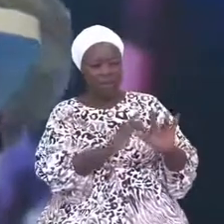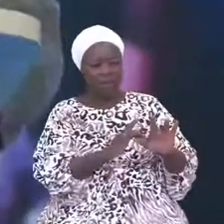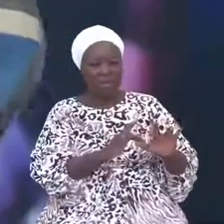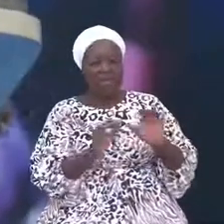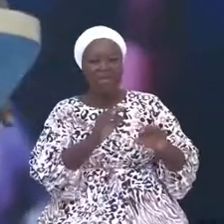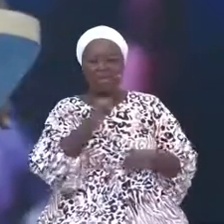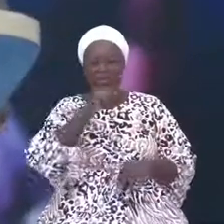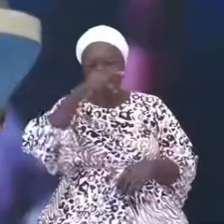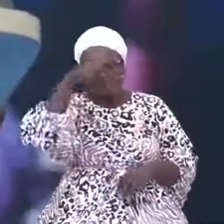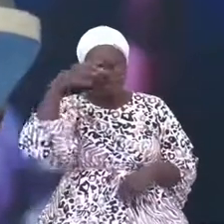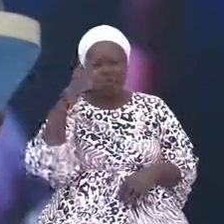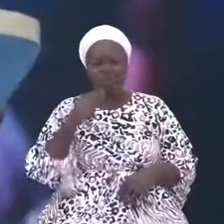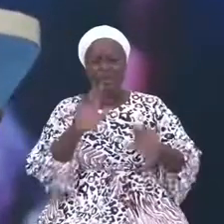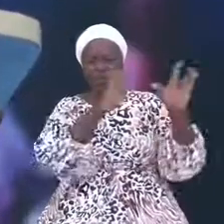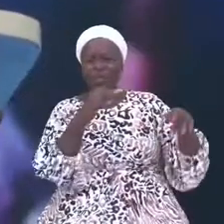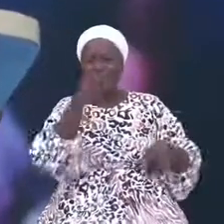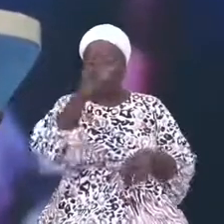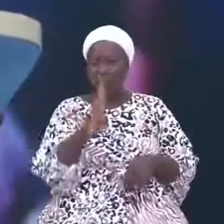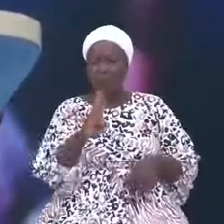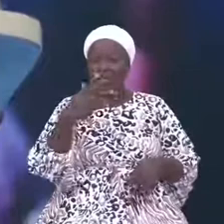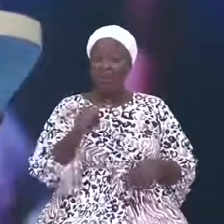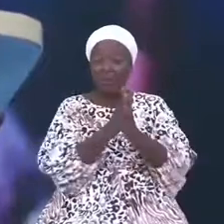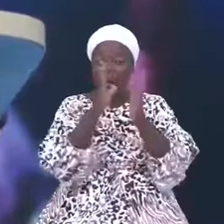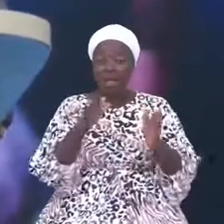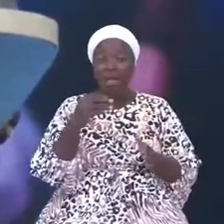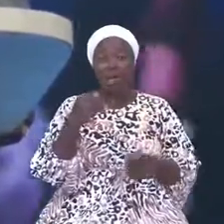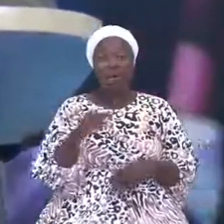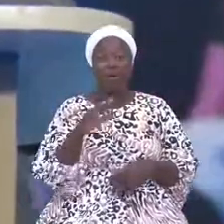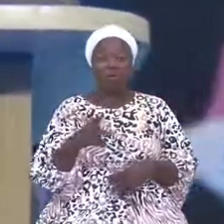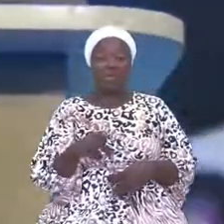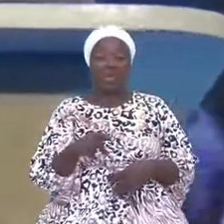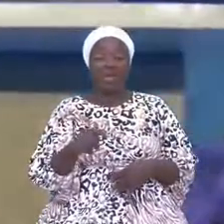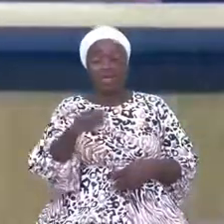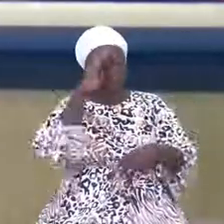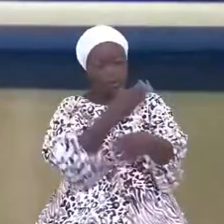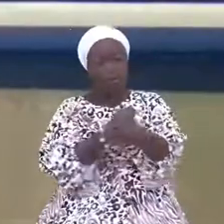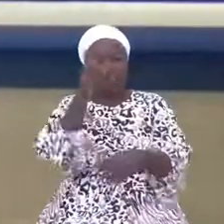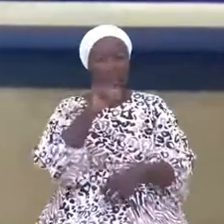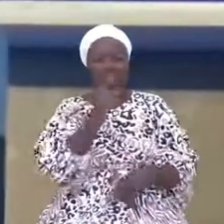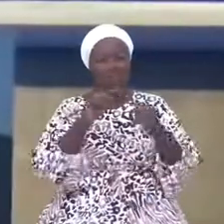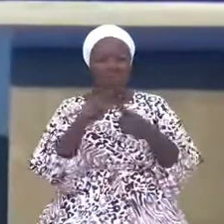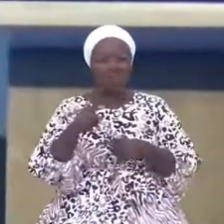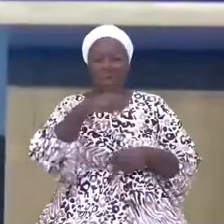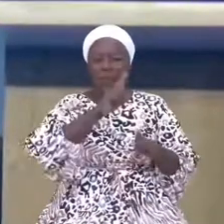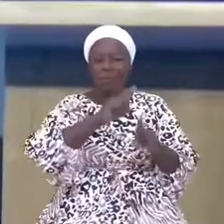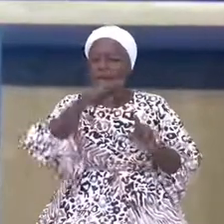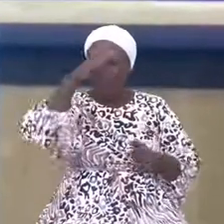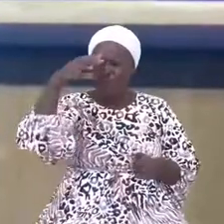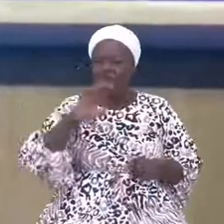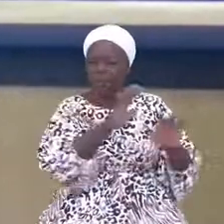en miséricorde, n'eût été la miséricorde de Dieu, la médiation du